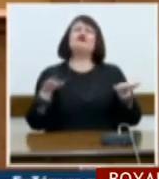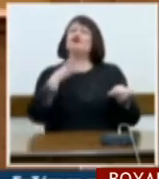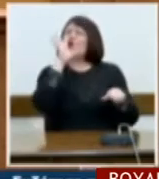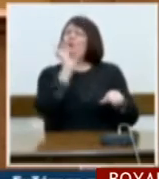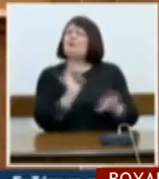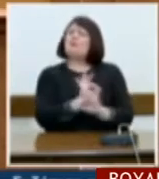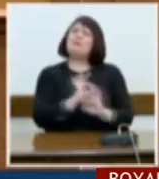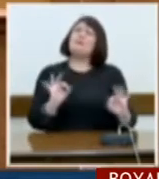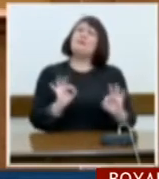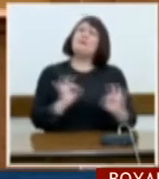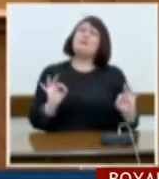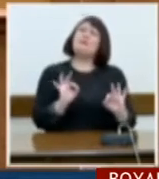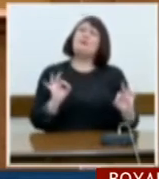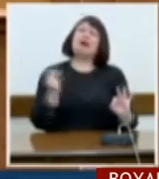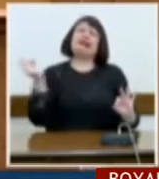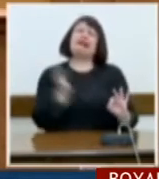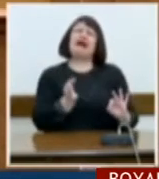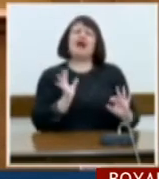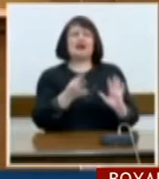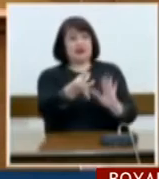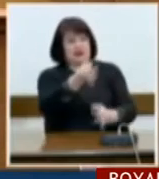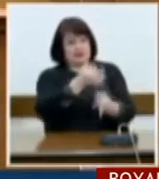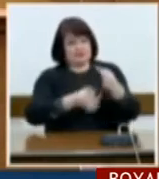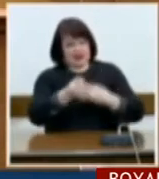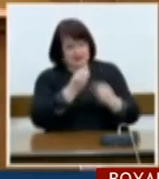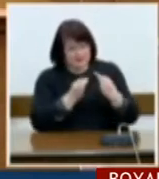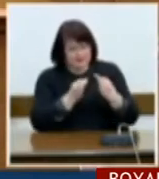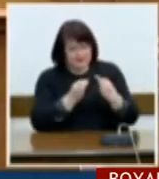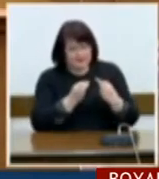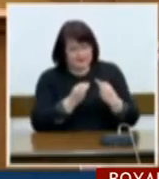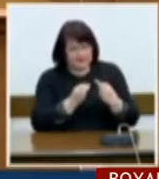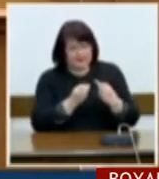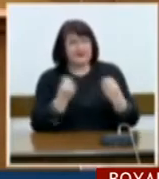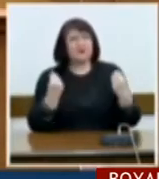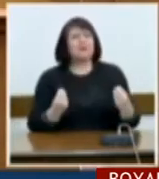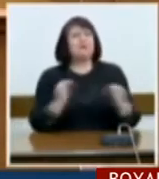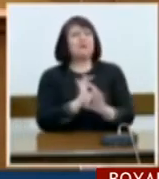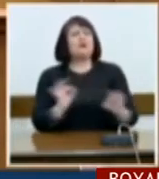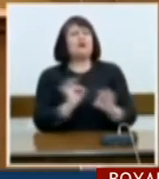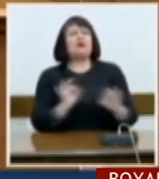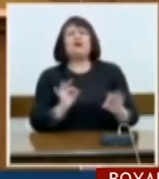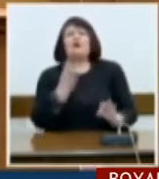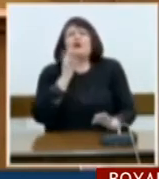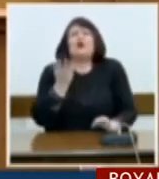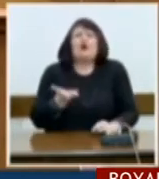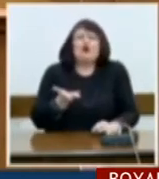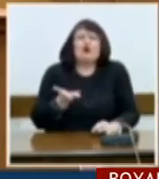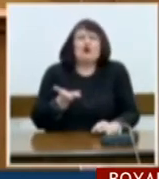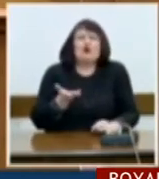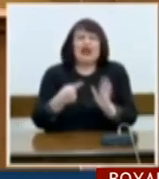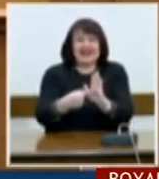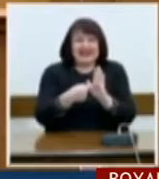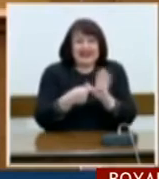Γιατί σήμερα μας είπε ότι όλα είναι καλά διότι στον δείκτη του